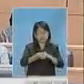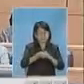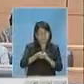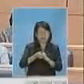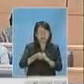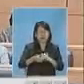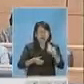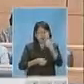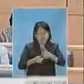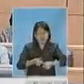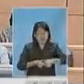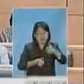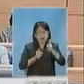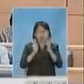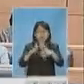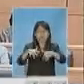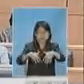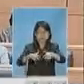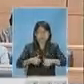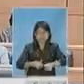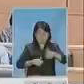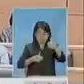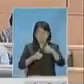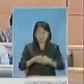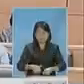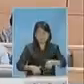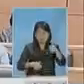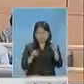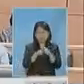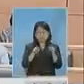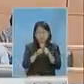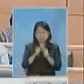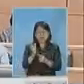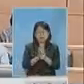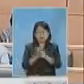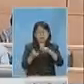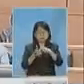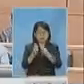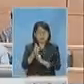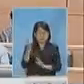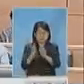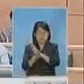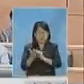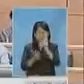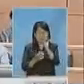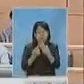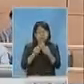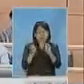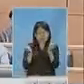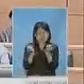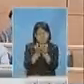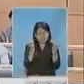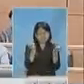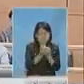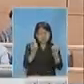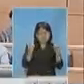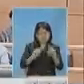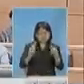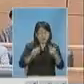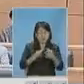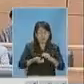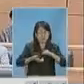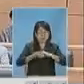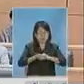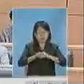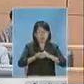ทั้งแผ่นดินจะชนะด้วยกันเพราะประเทศมันมีทางไปแต่ถ้าไม่ปรองดองนี่สิสิครับคือความพ่ายแพ้ของสภา